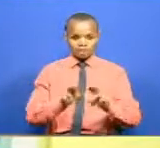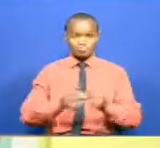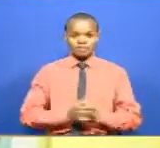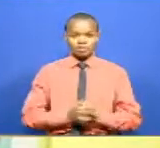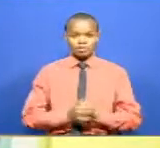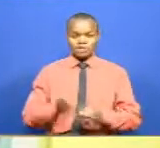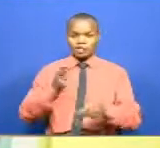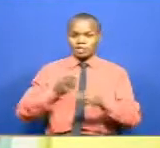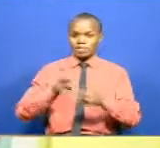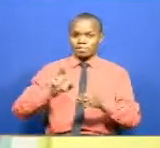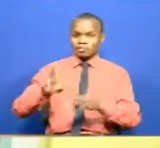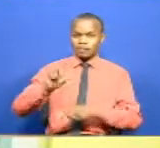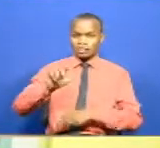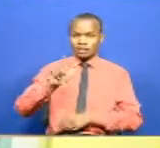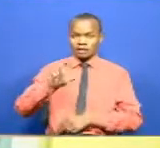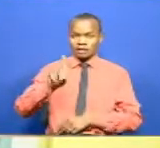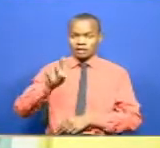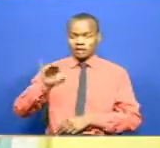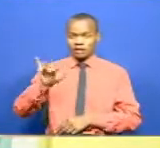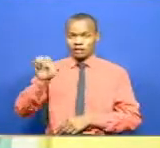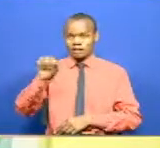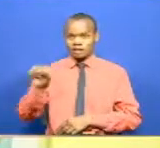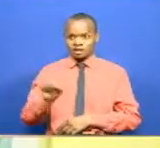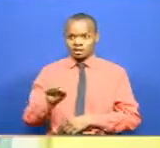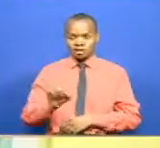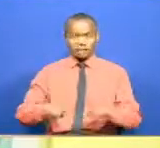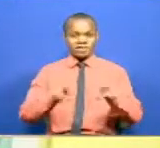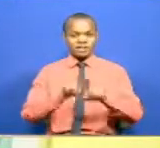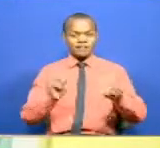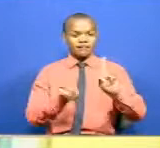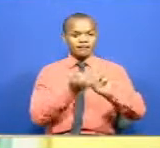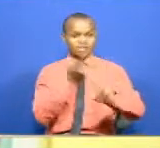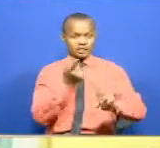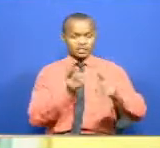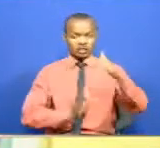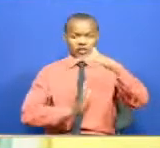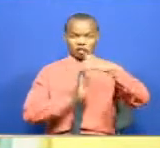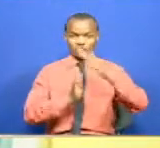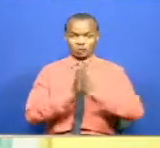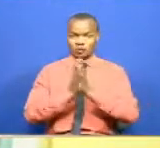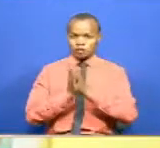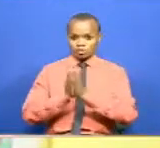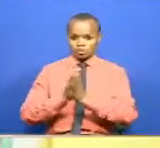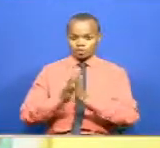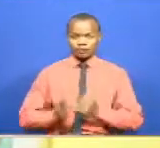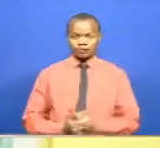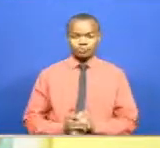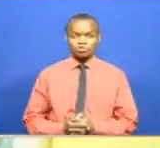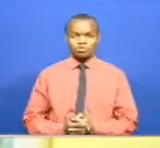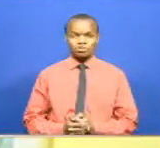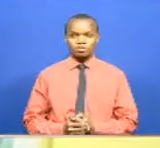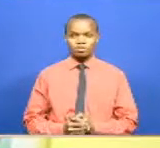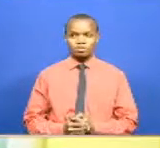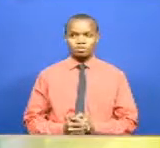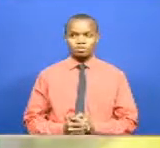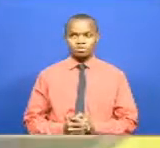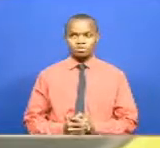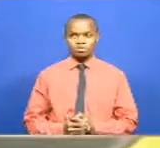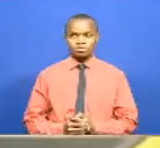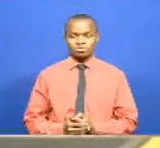Mimi naitwa mtazamaji Gladys Mungai ila kwanza kabisa tuanze kwa kukupa vitambulisho.